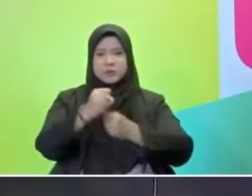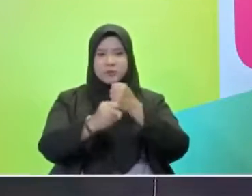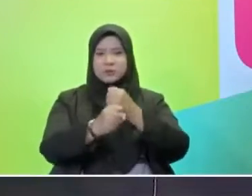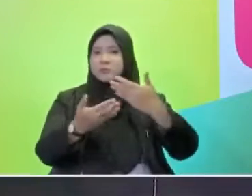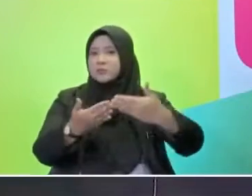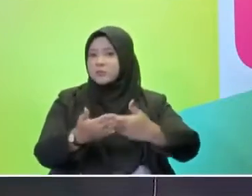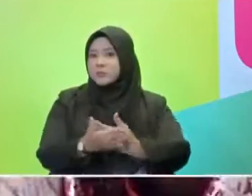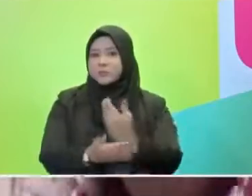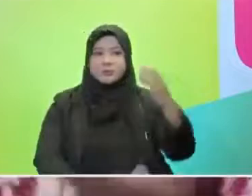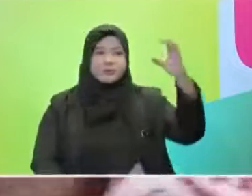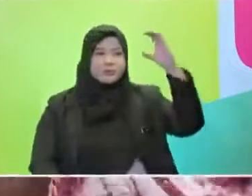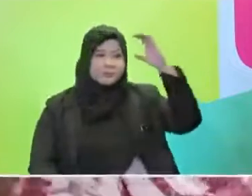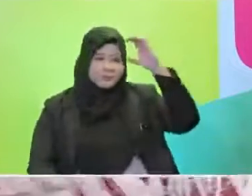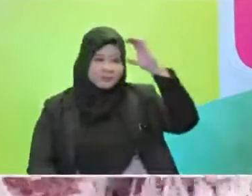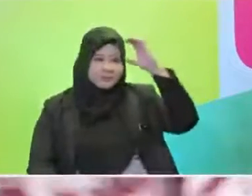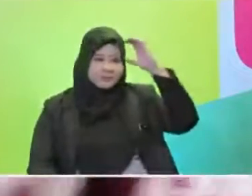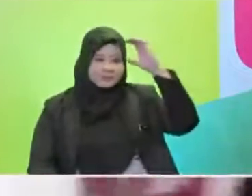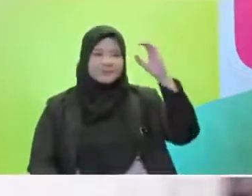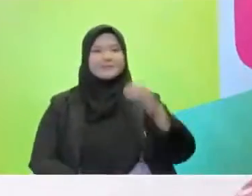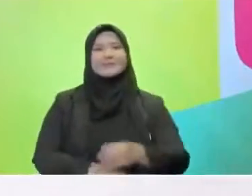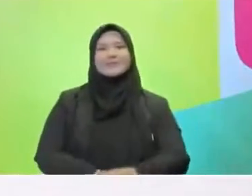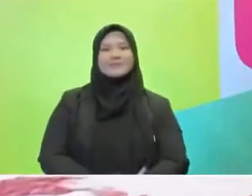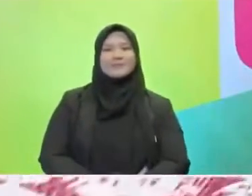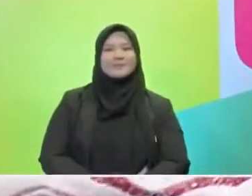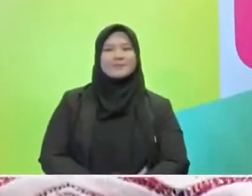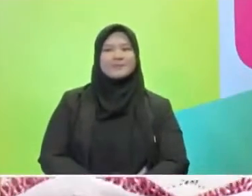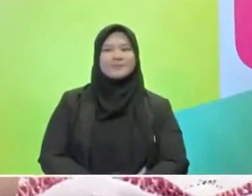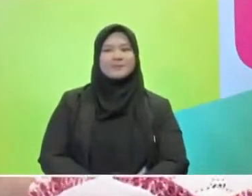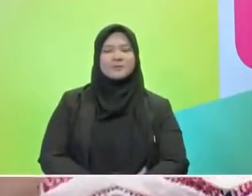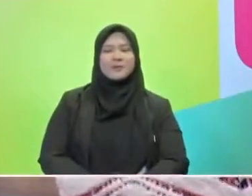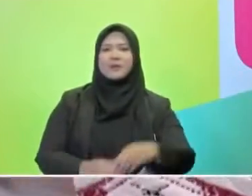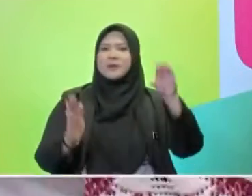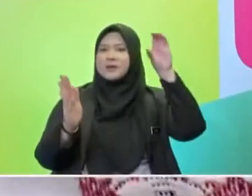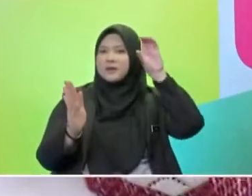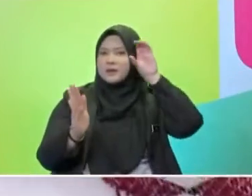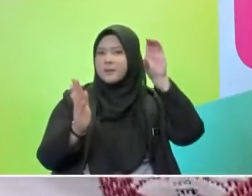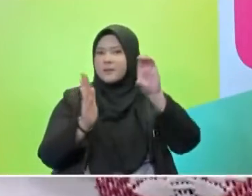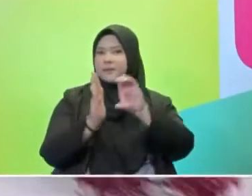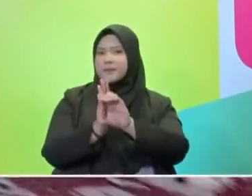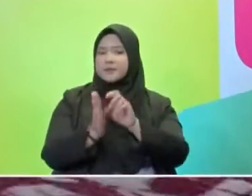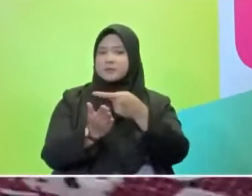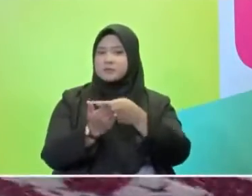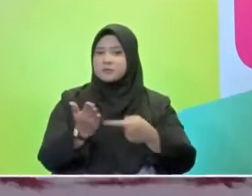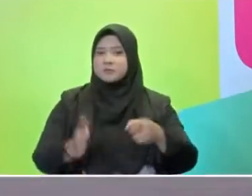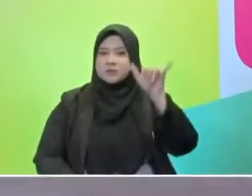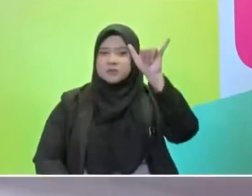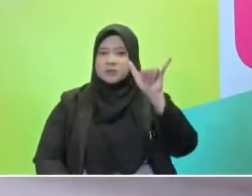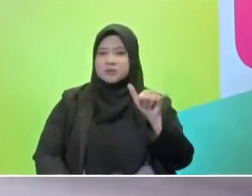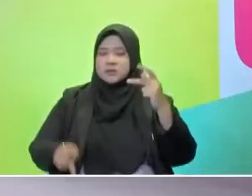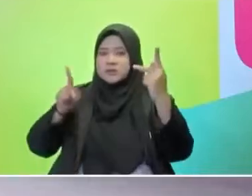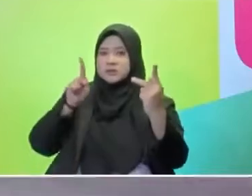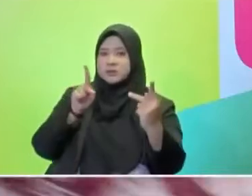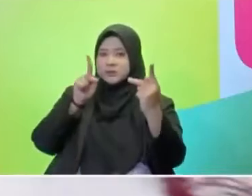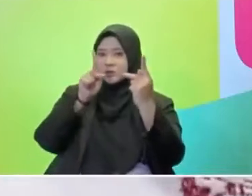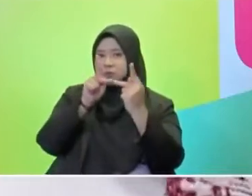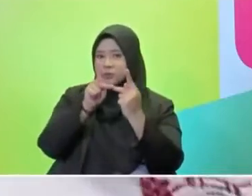ini. Betul. Tahun Baru Cina. Saya akan tampakkan di bawah.